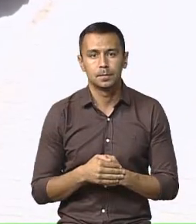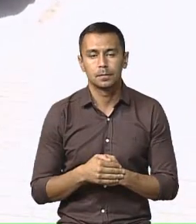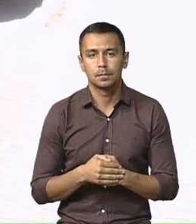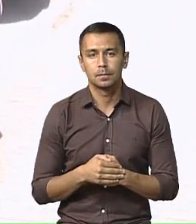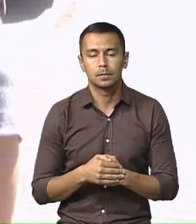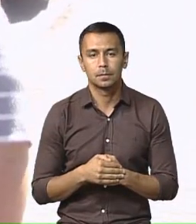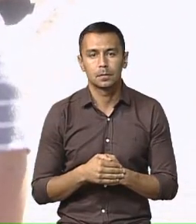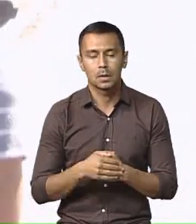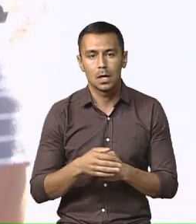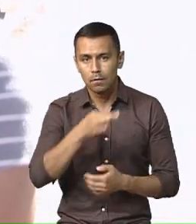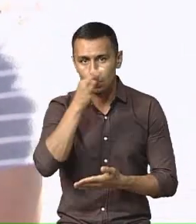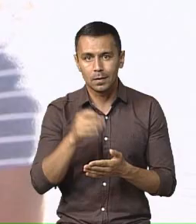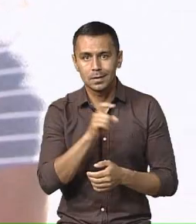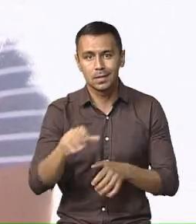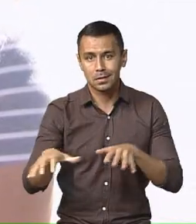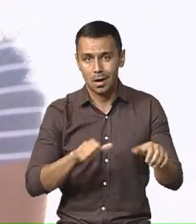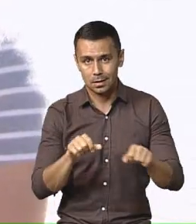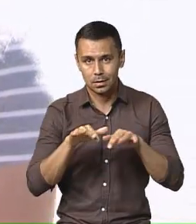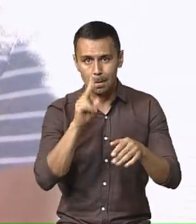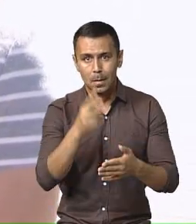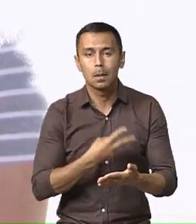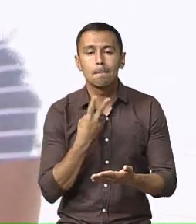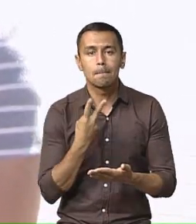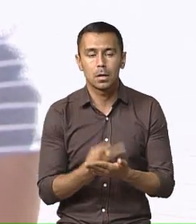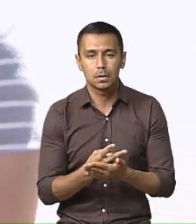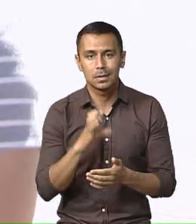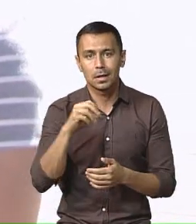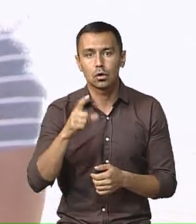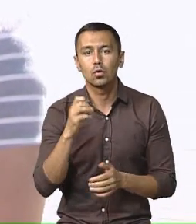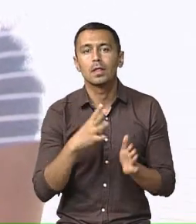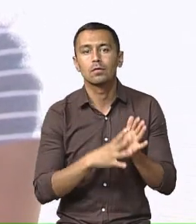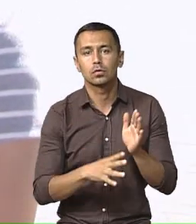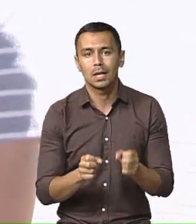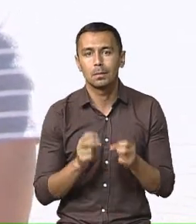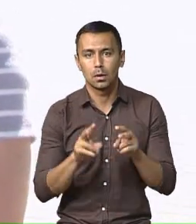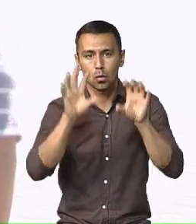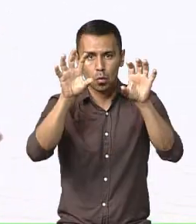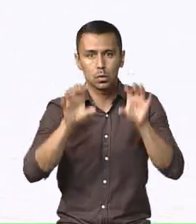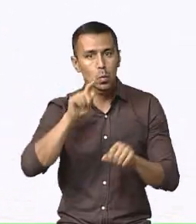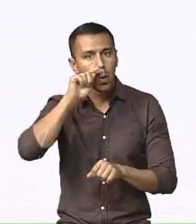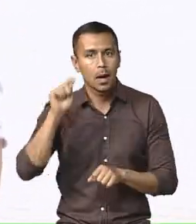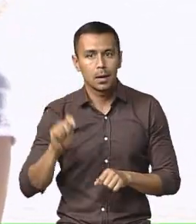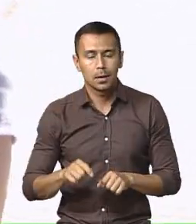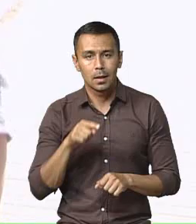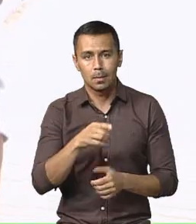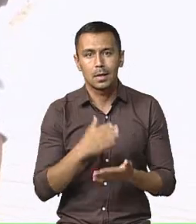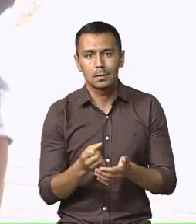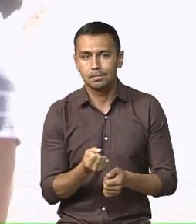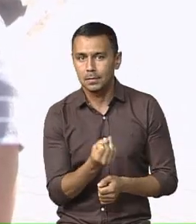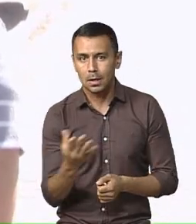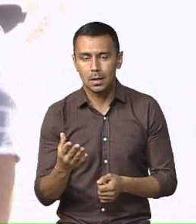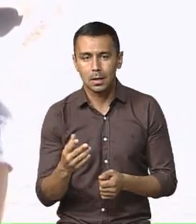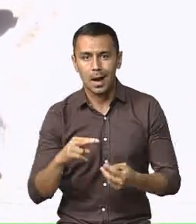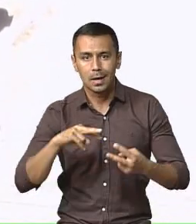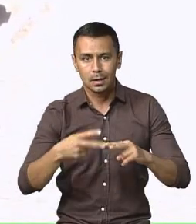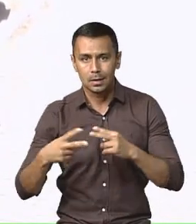Глега. Відповідальність за шахрайські дії передбачена статтею 190 Кримінального кодексу України. Там є декілька